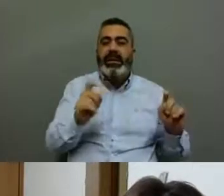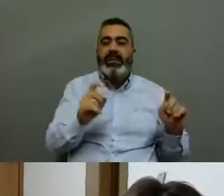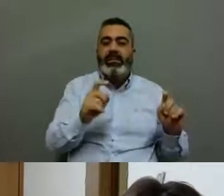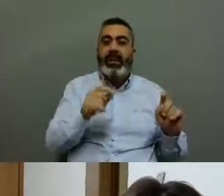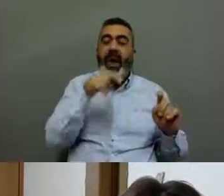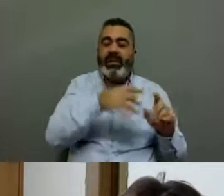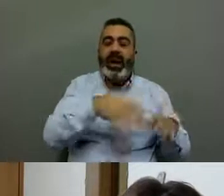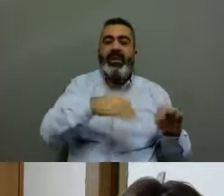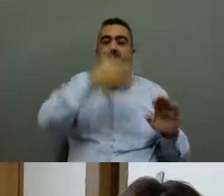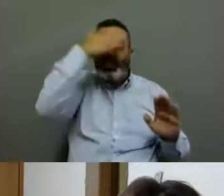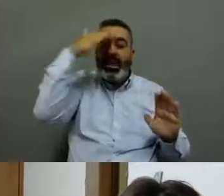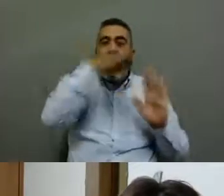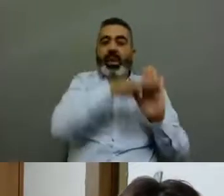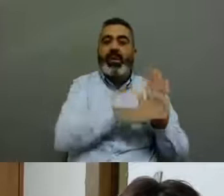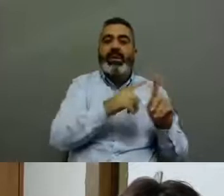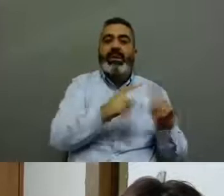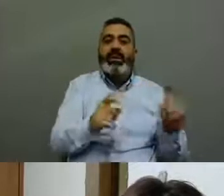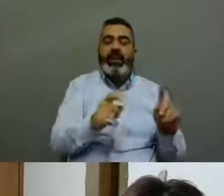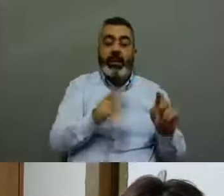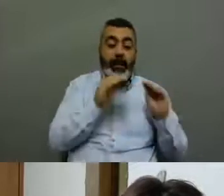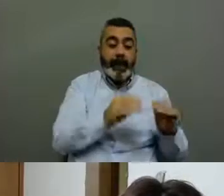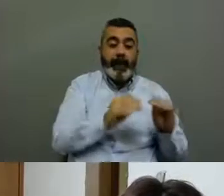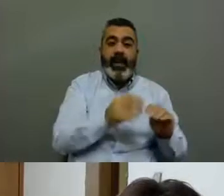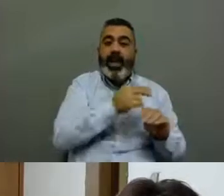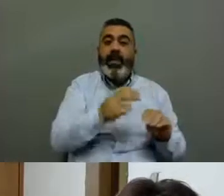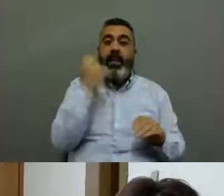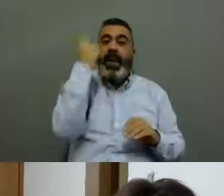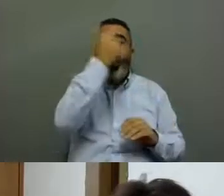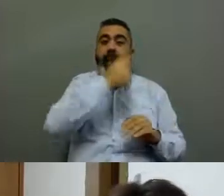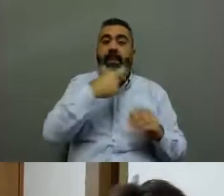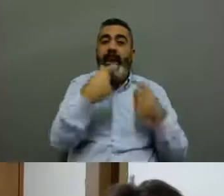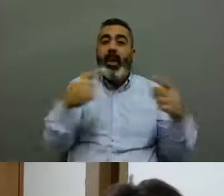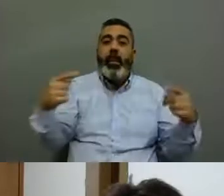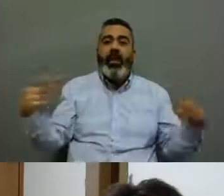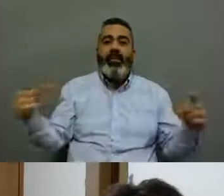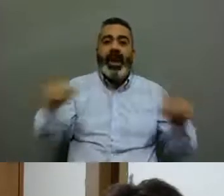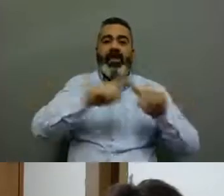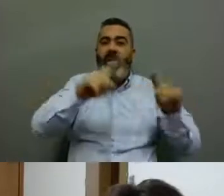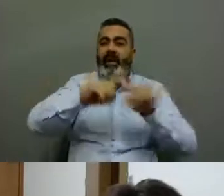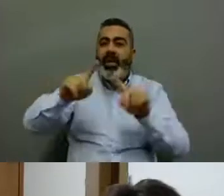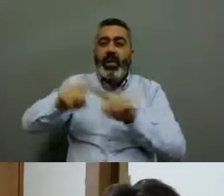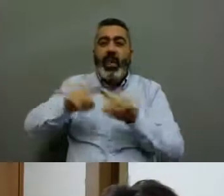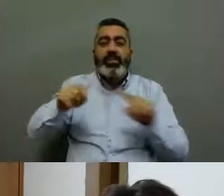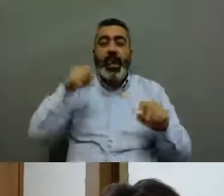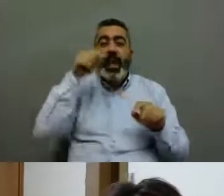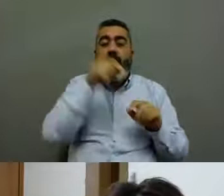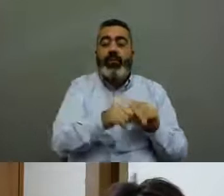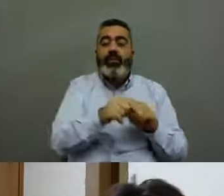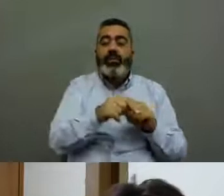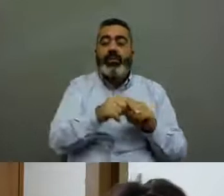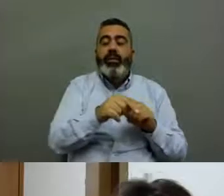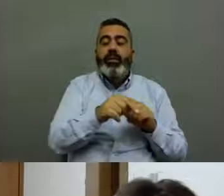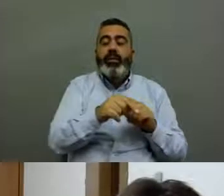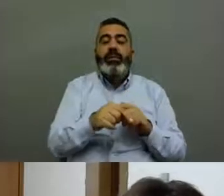ότι η ποικιλότητα, η ποικιλομορφία και η ετερότητα αποτελεί πλέον τη